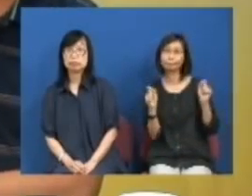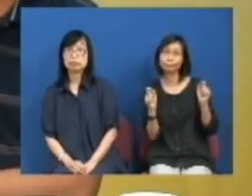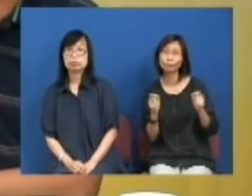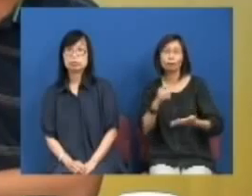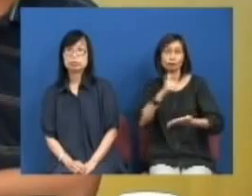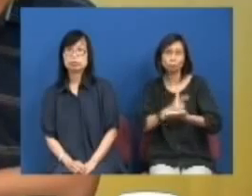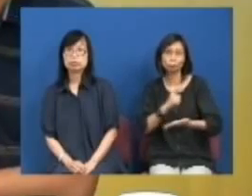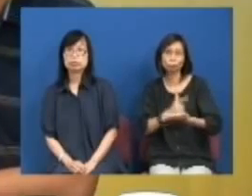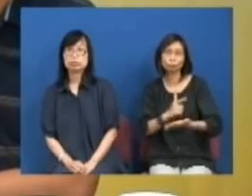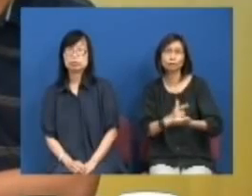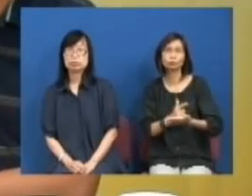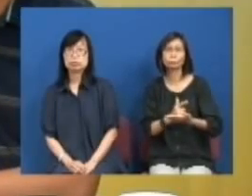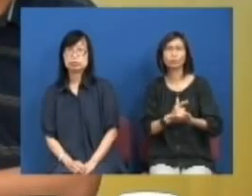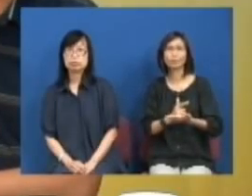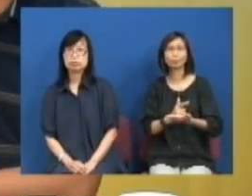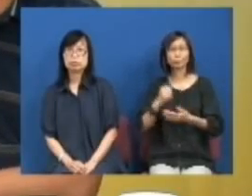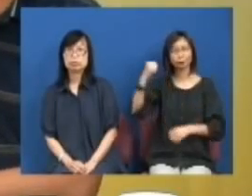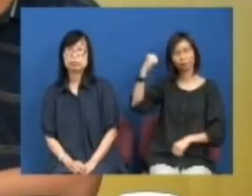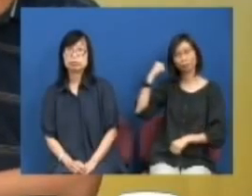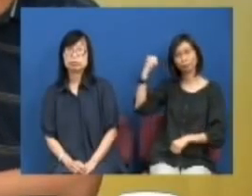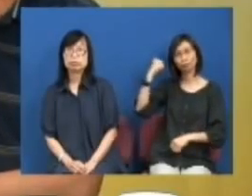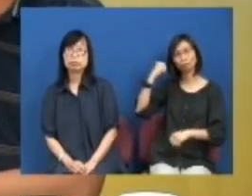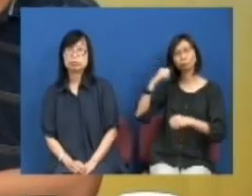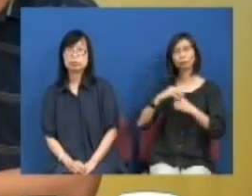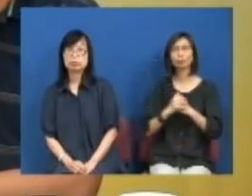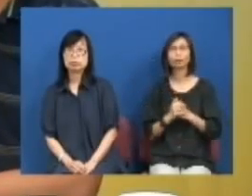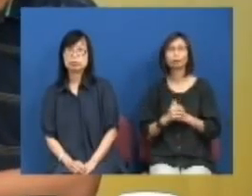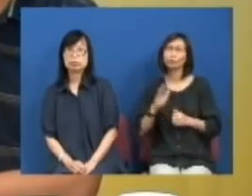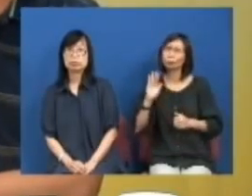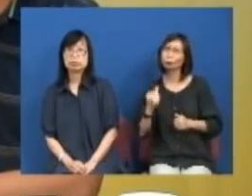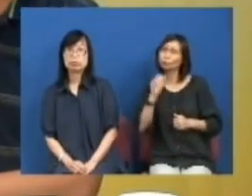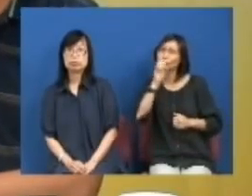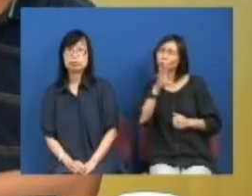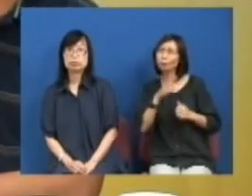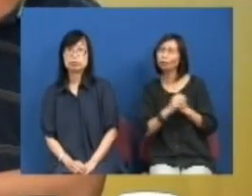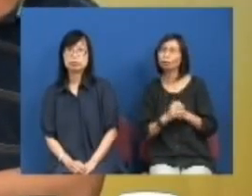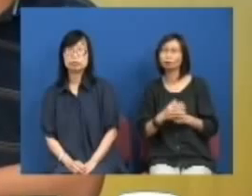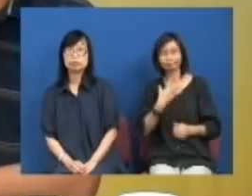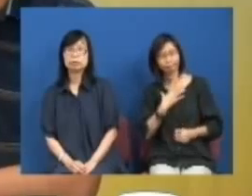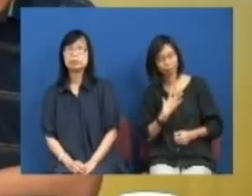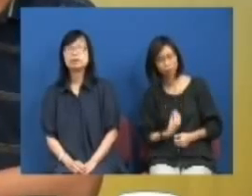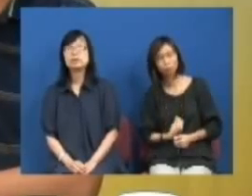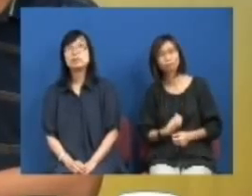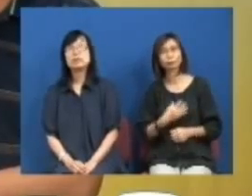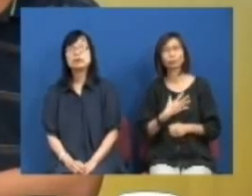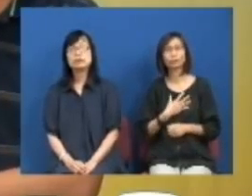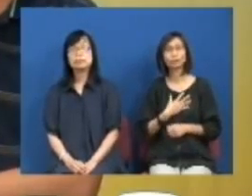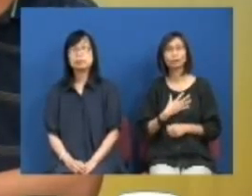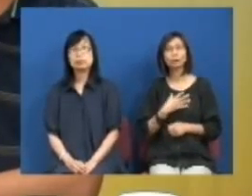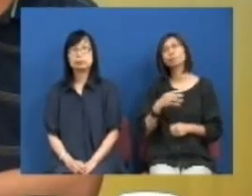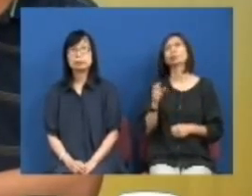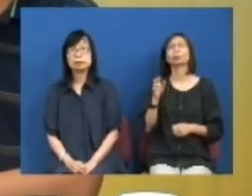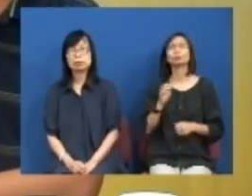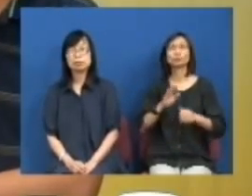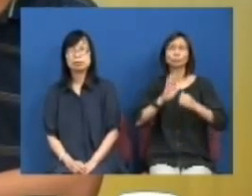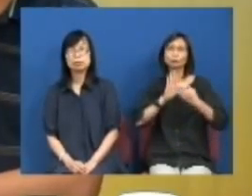好重要嘅一個即係力量咧，係可以話其實都講得幾悲觀，就係話作為一種即係抗拒呢個